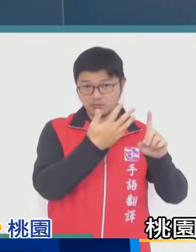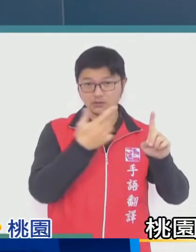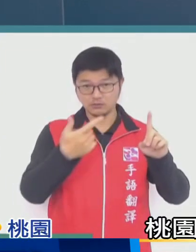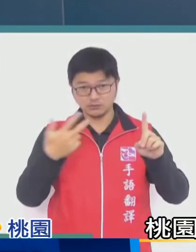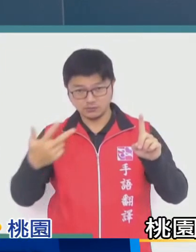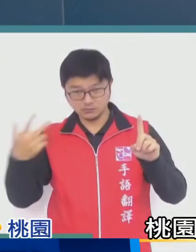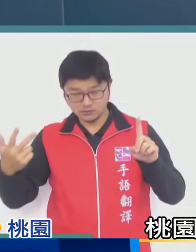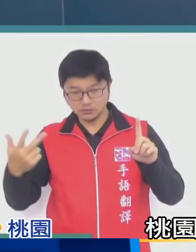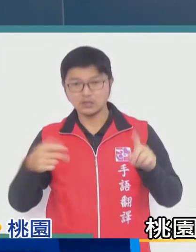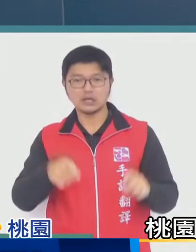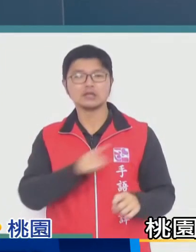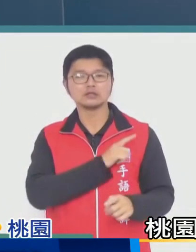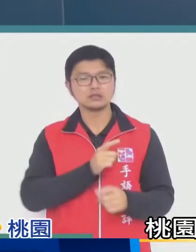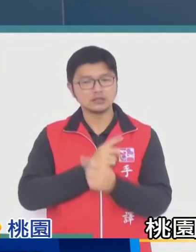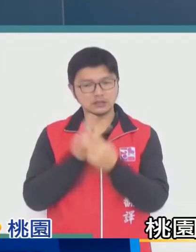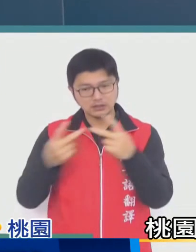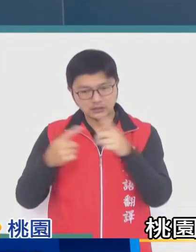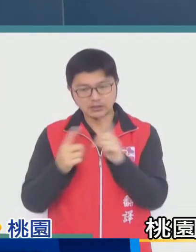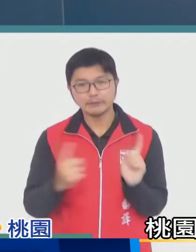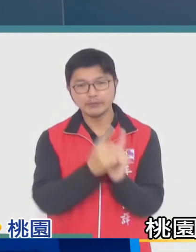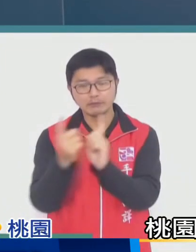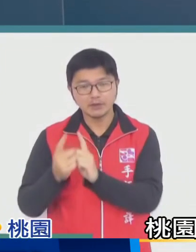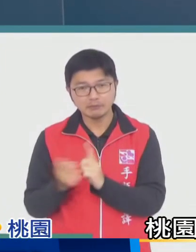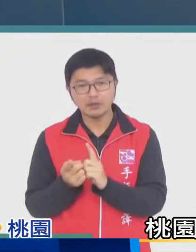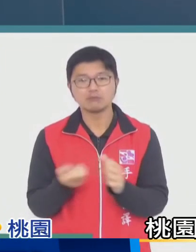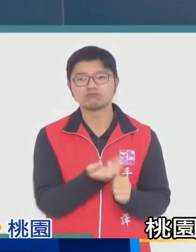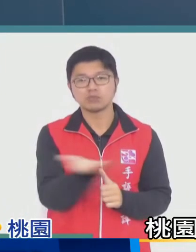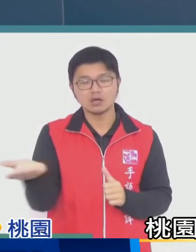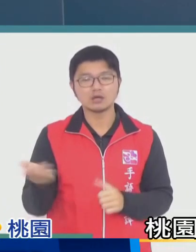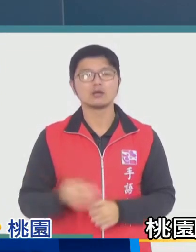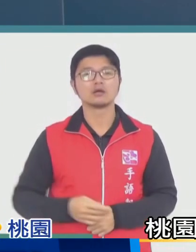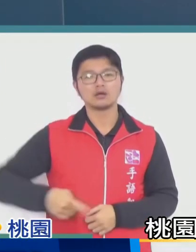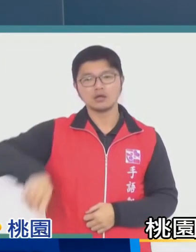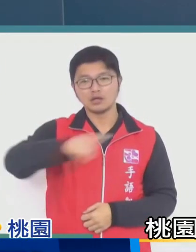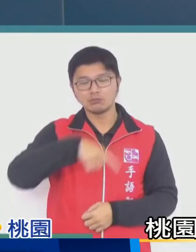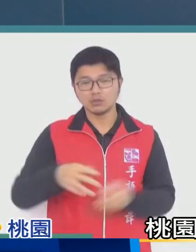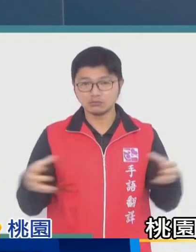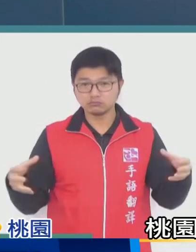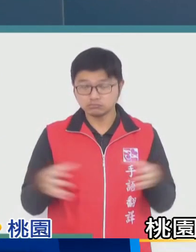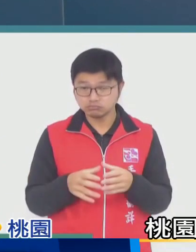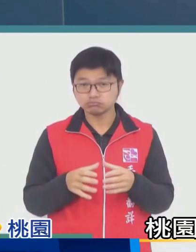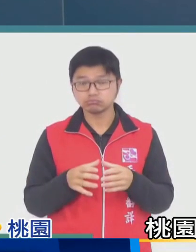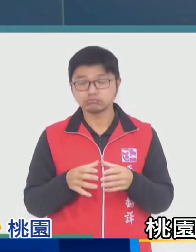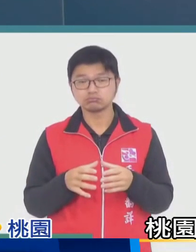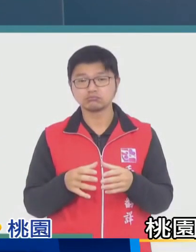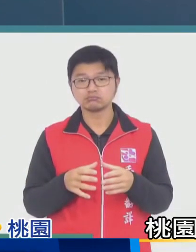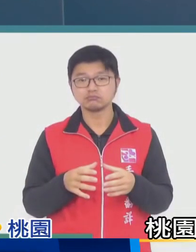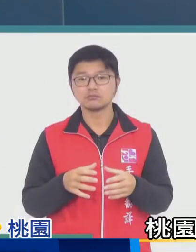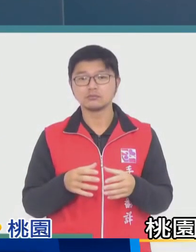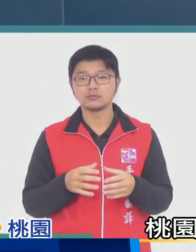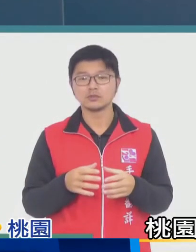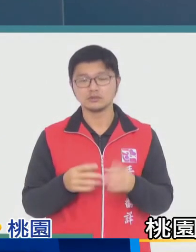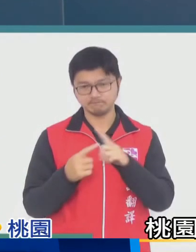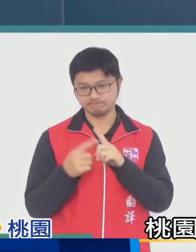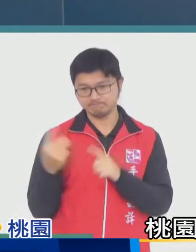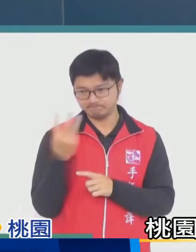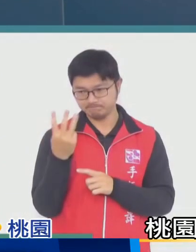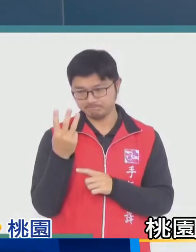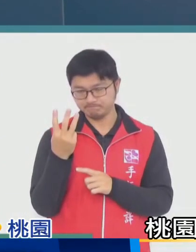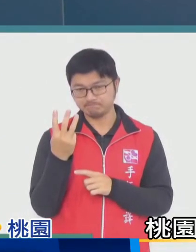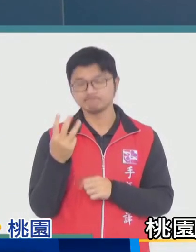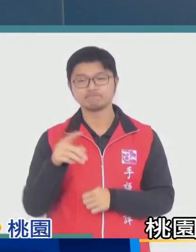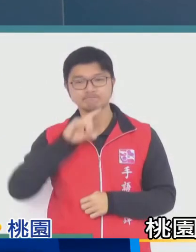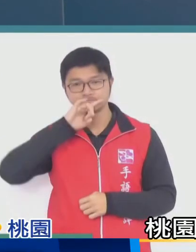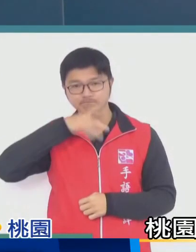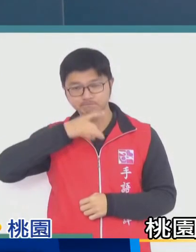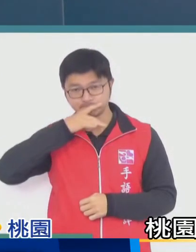客，他们当时有同行的这个三位越南籍的这